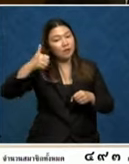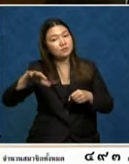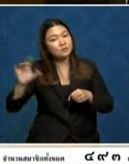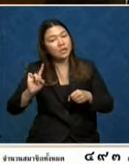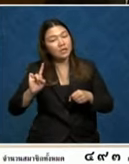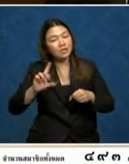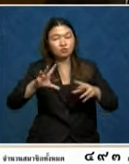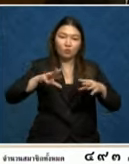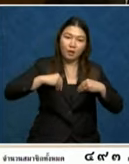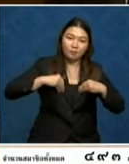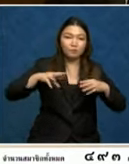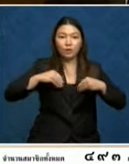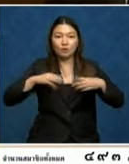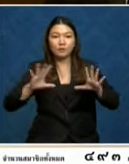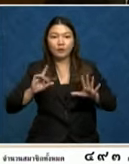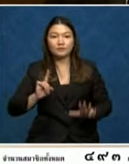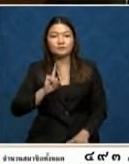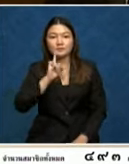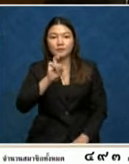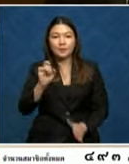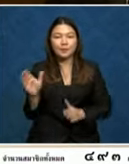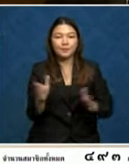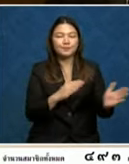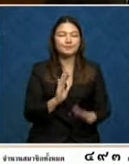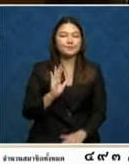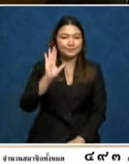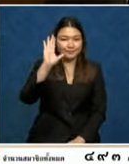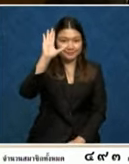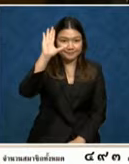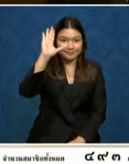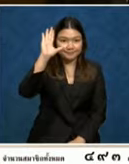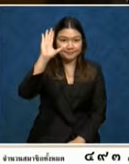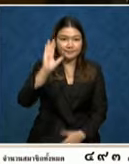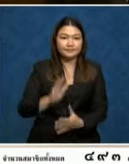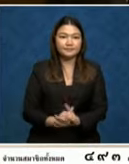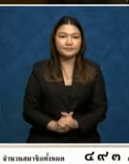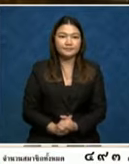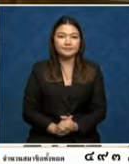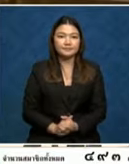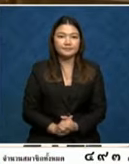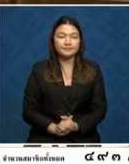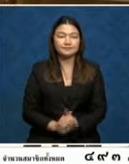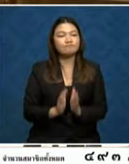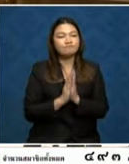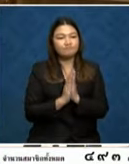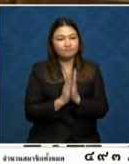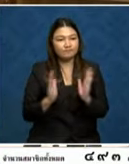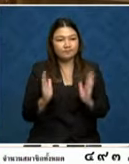Brand พระ Cor